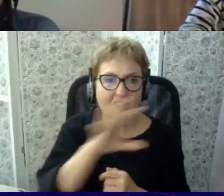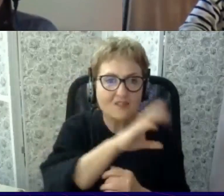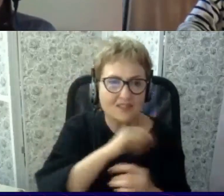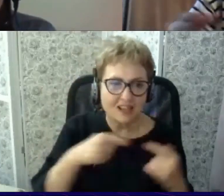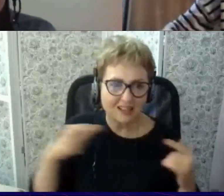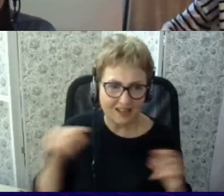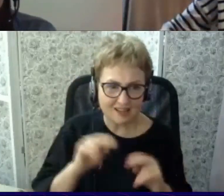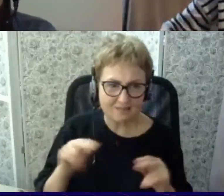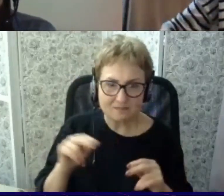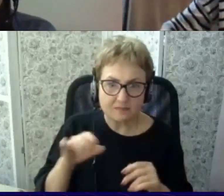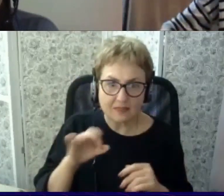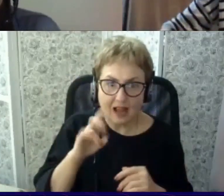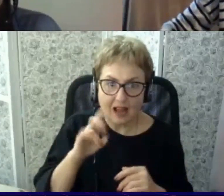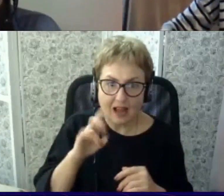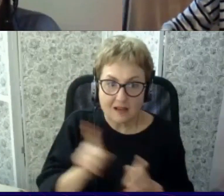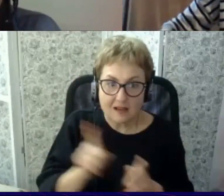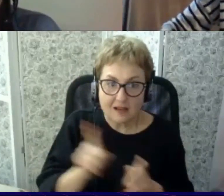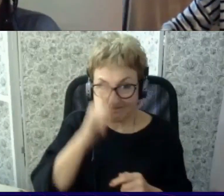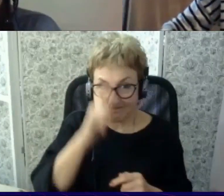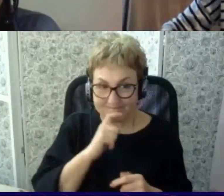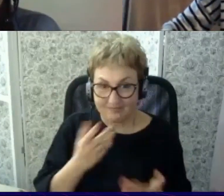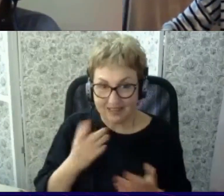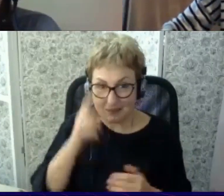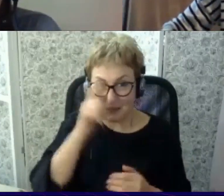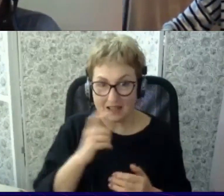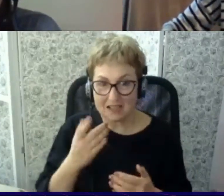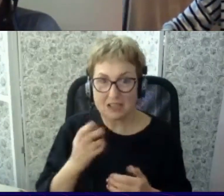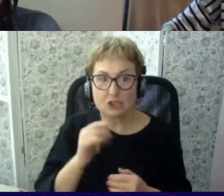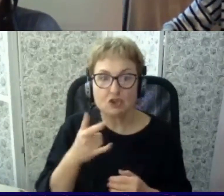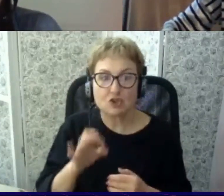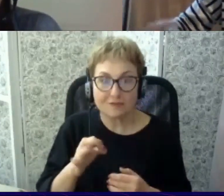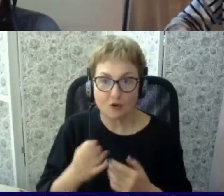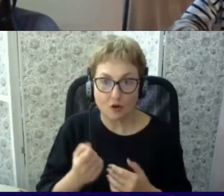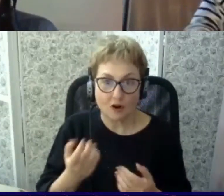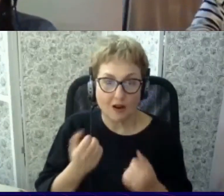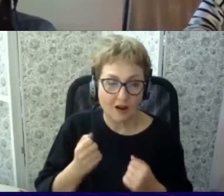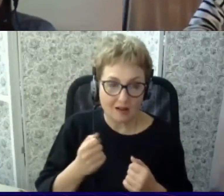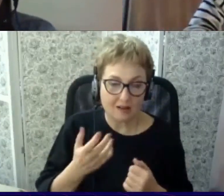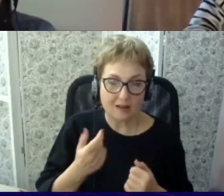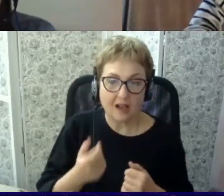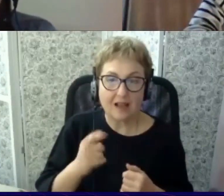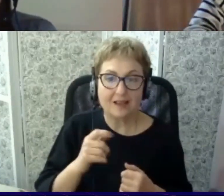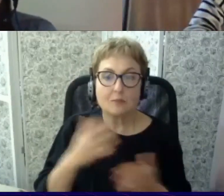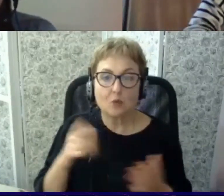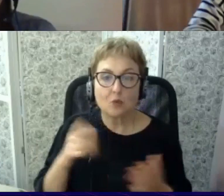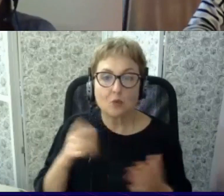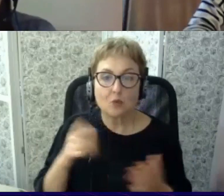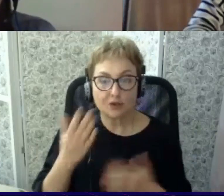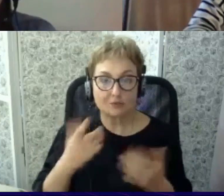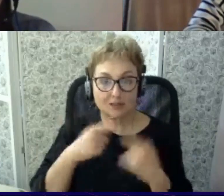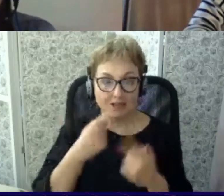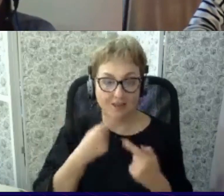все остальные, для них это, ну, китайская грамота, да, то есть непонятно, из чего исходить. Более того, если